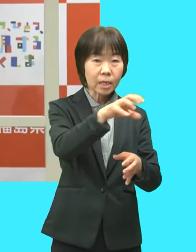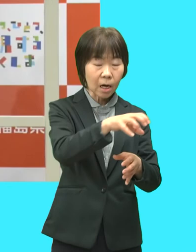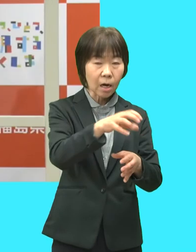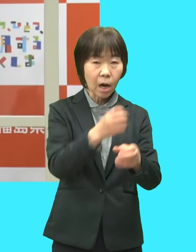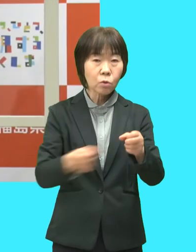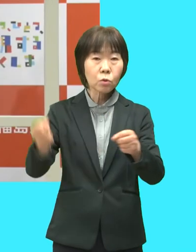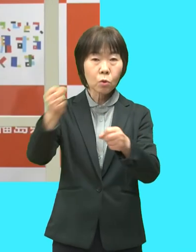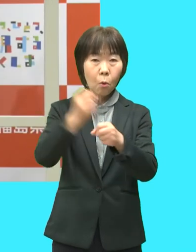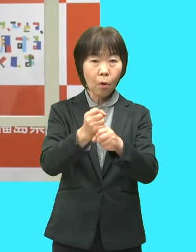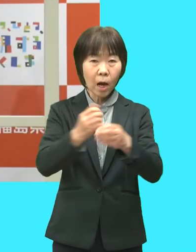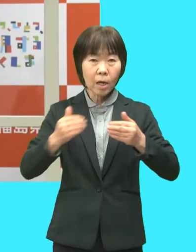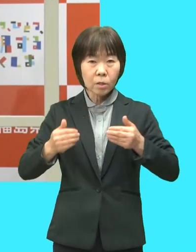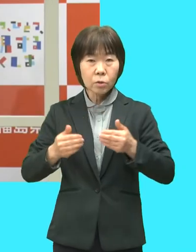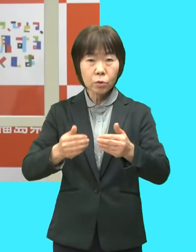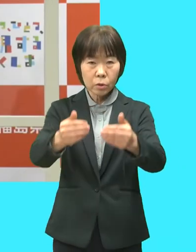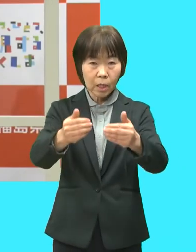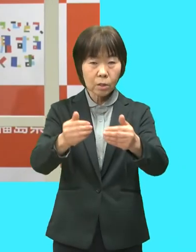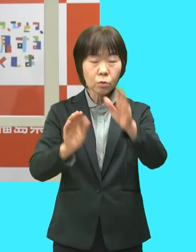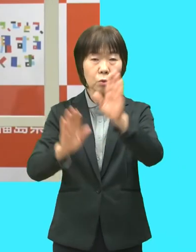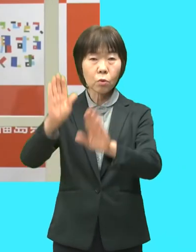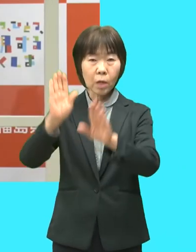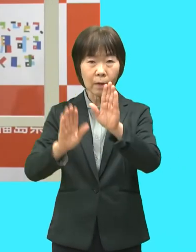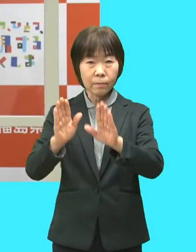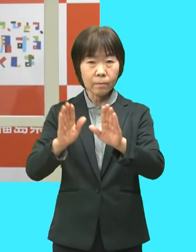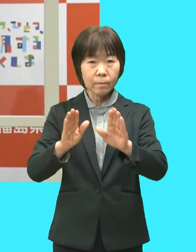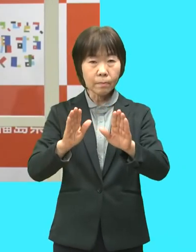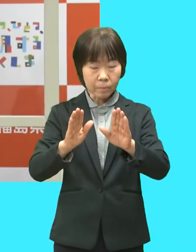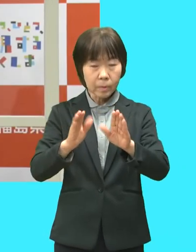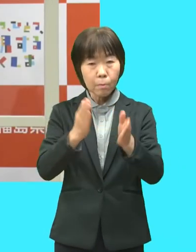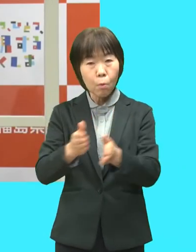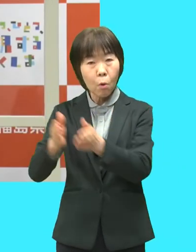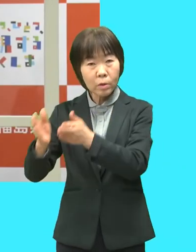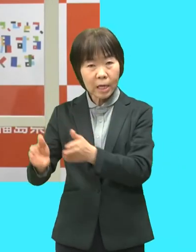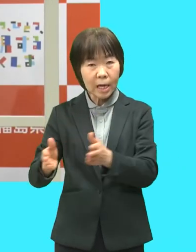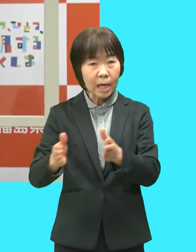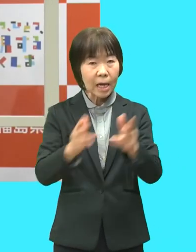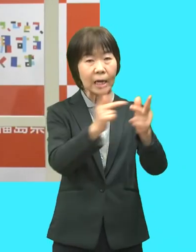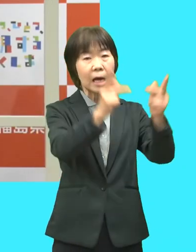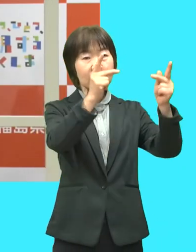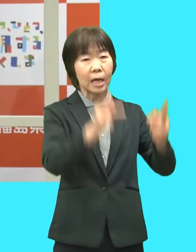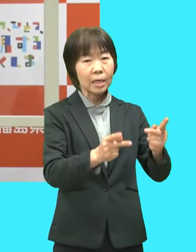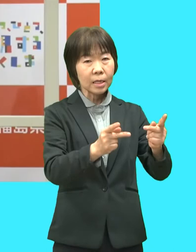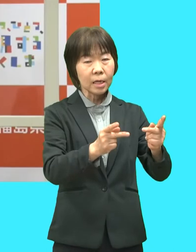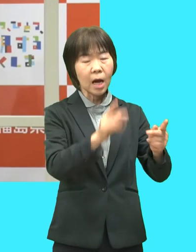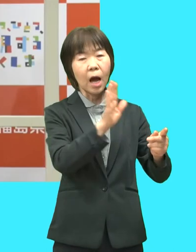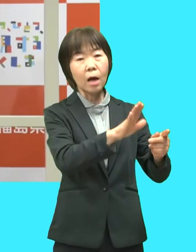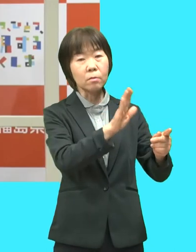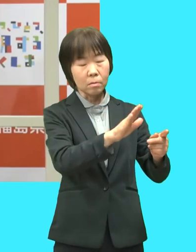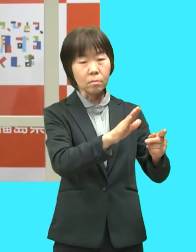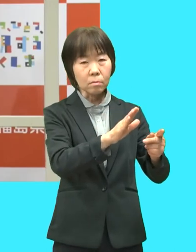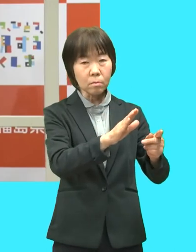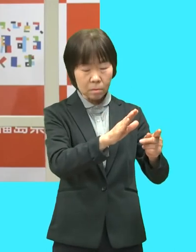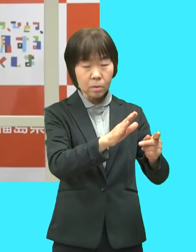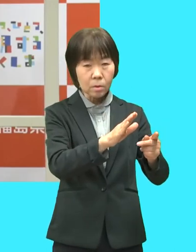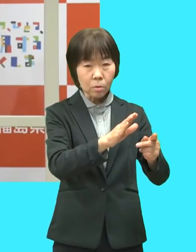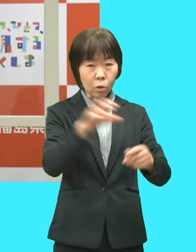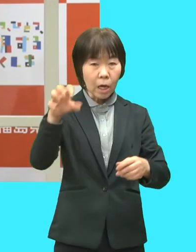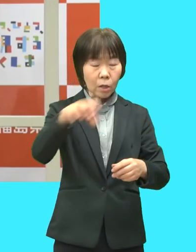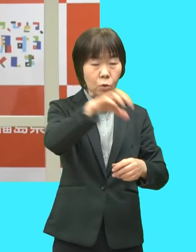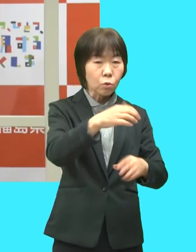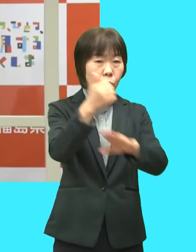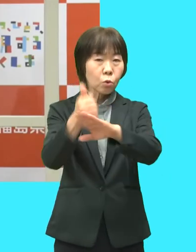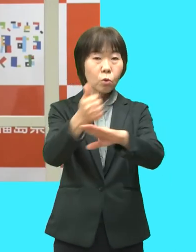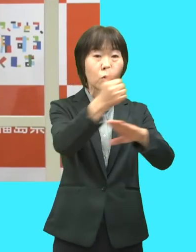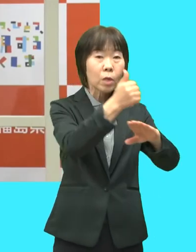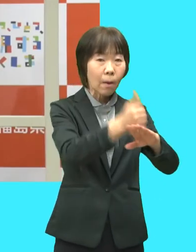復興が前に進んでいる部分、また一方で課題抱えているということをですね、各自治体の首長さんも私と